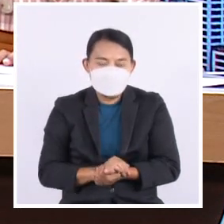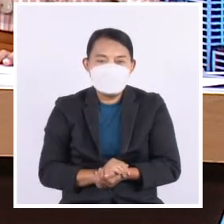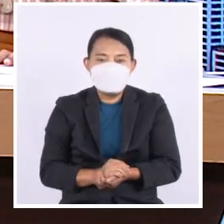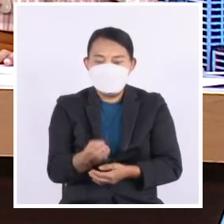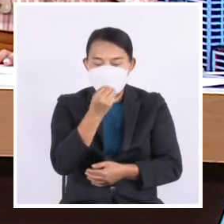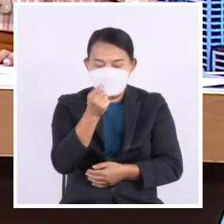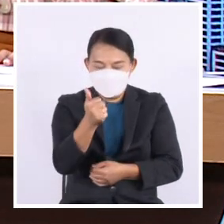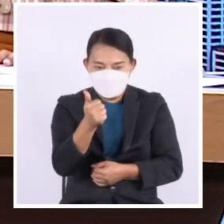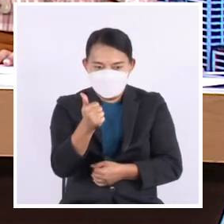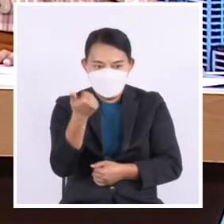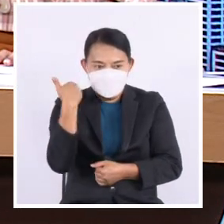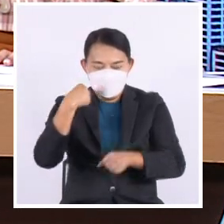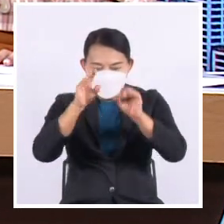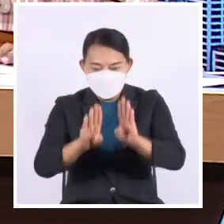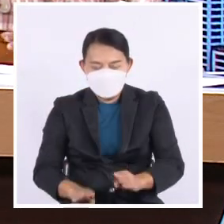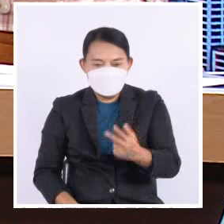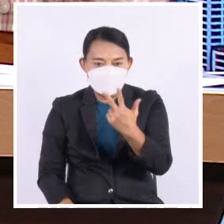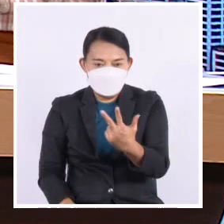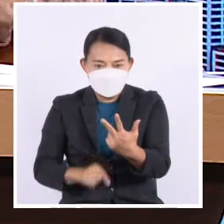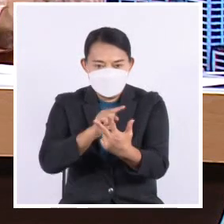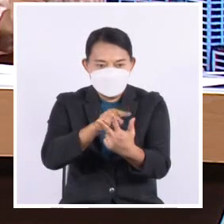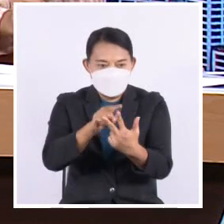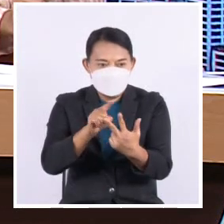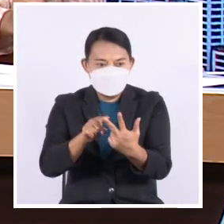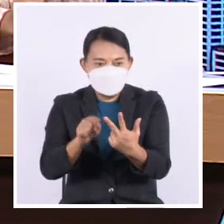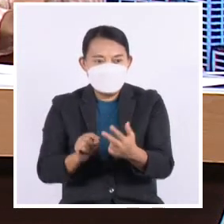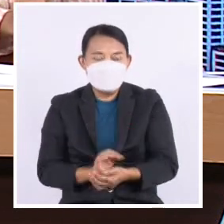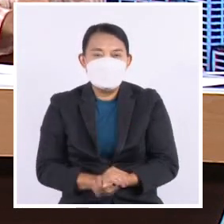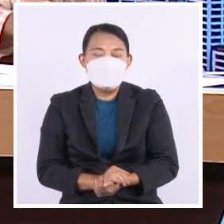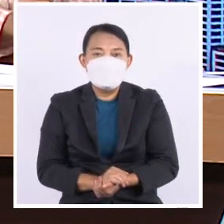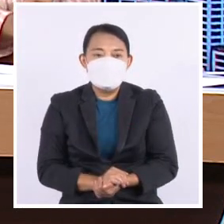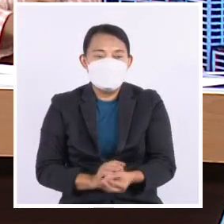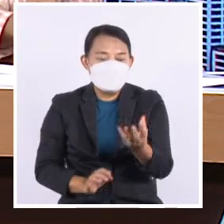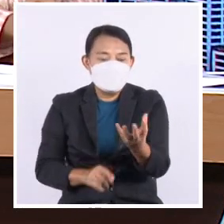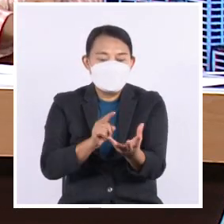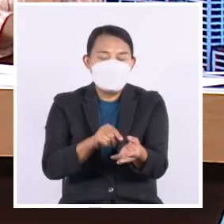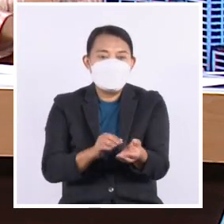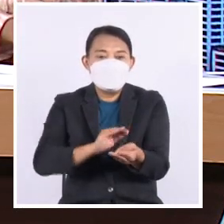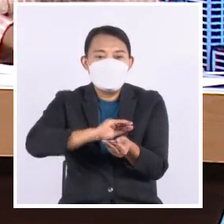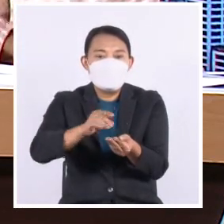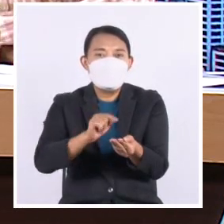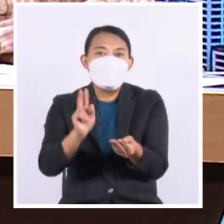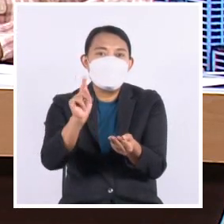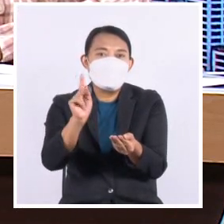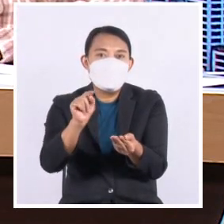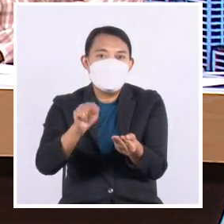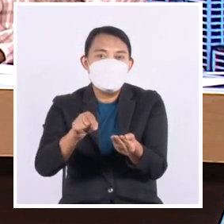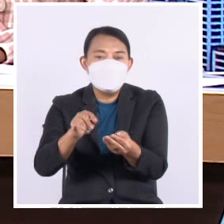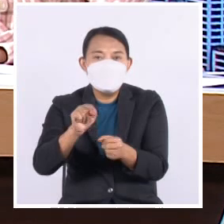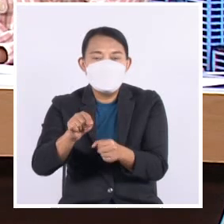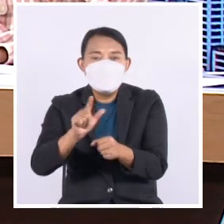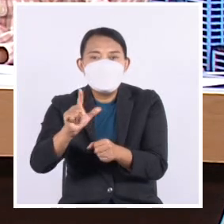ยถ้าเป็นมะม่วงเบาๆเนี่ยก็อร่อยมะม่วงเบาๆ หมายถึงว่าแบบดิบอ่ะหรอ ให้ดิบๆเล็กๆก็อร่อย ดิบหามแล้วก็สุก หามก็